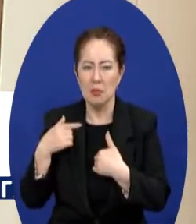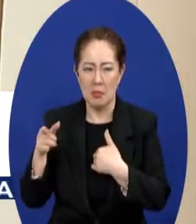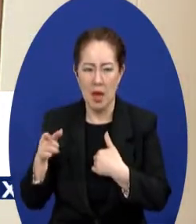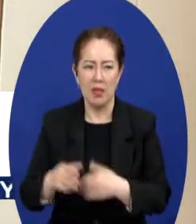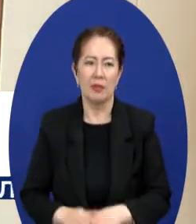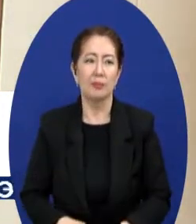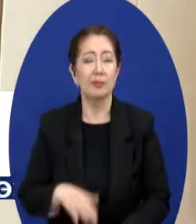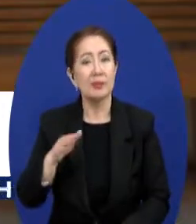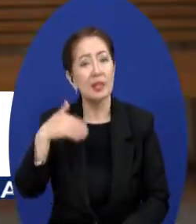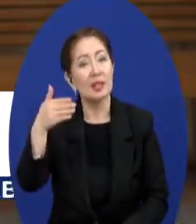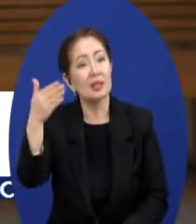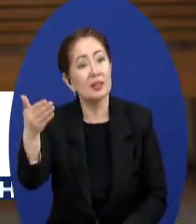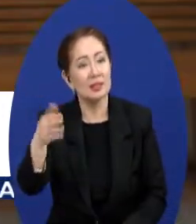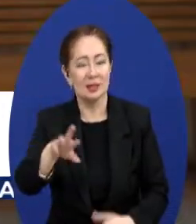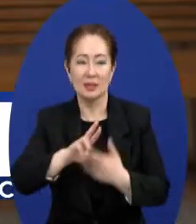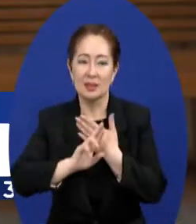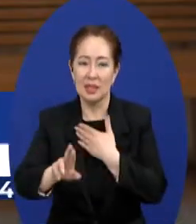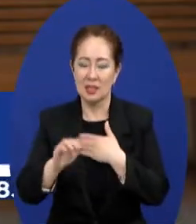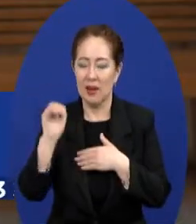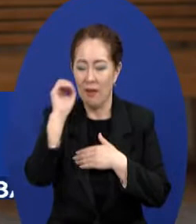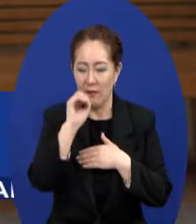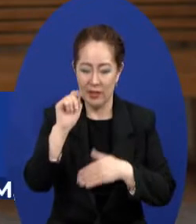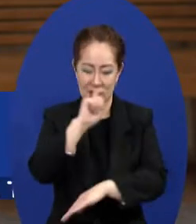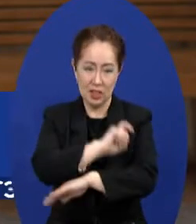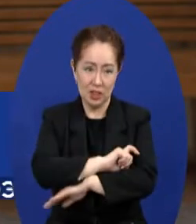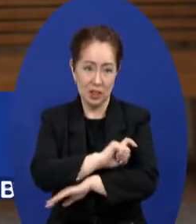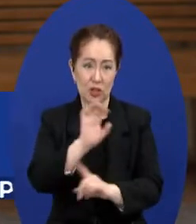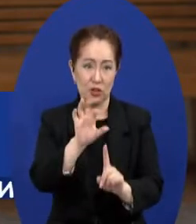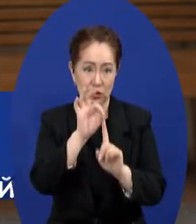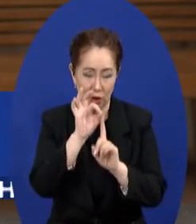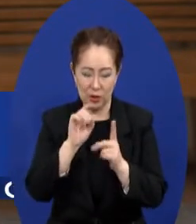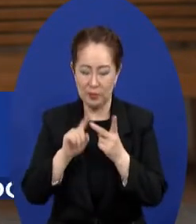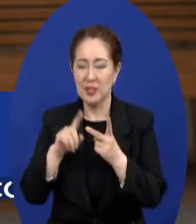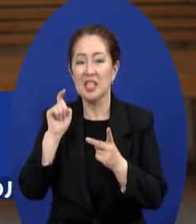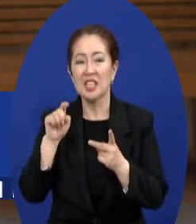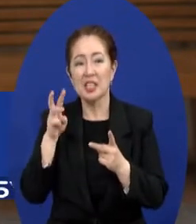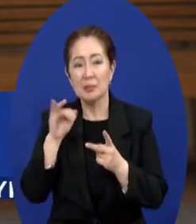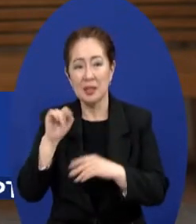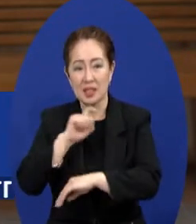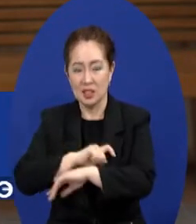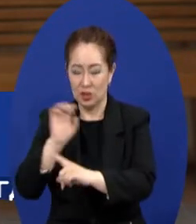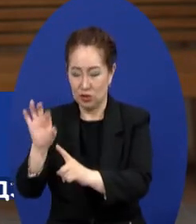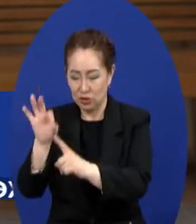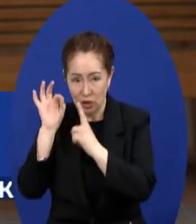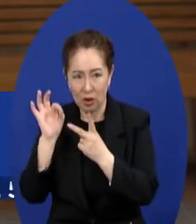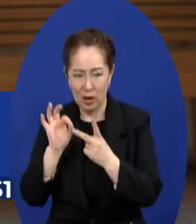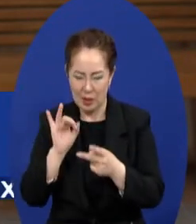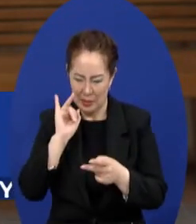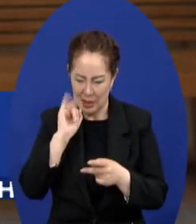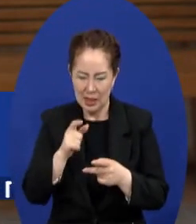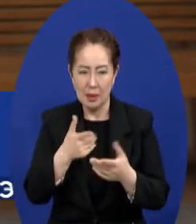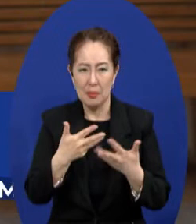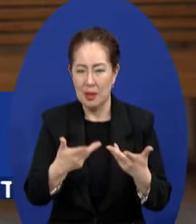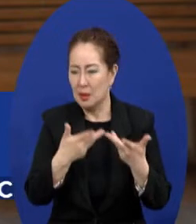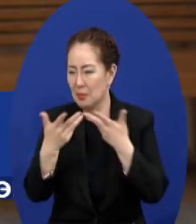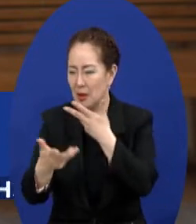Тэгэхээр цаашдаа бол хамгийн их одоо физикийн хичээлийн сонголт хийгээд байгаа, химийн хичээлийн сонголт хийгээд байгаа. Хамгийн их нэгтрэлэгтэй, хамгийн түрүү нийлүүлэл үр